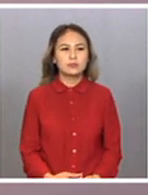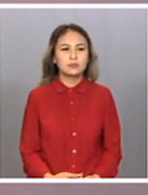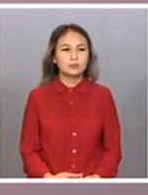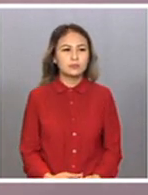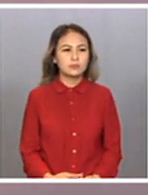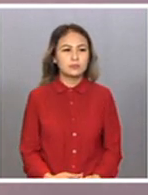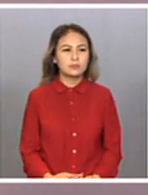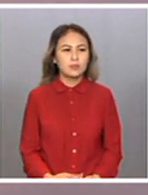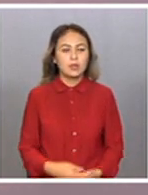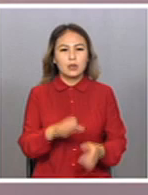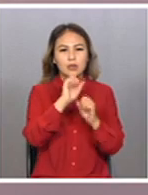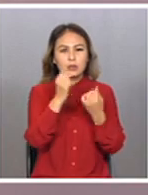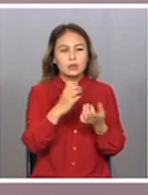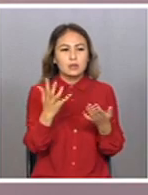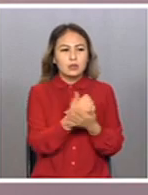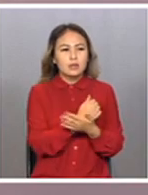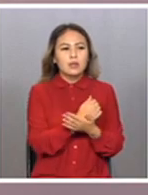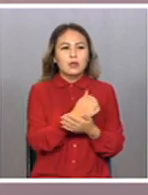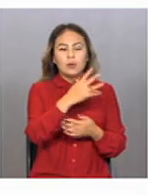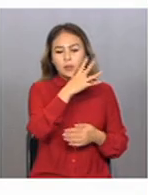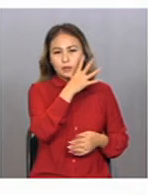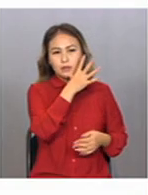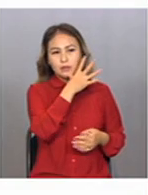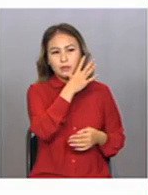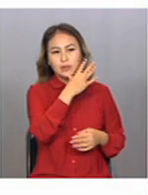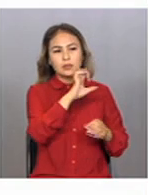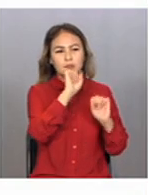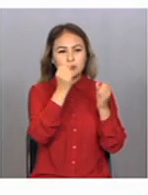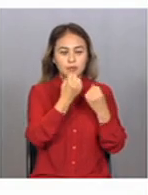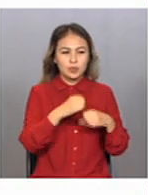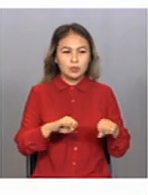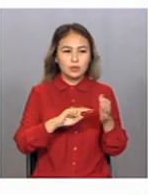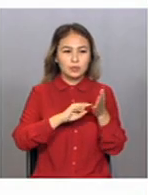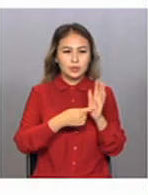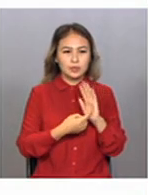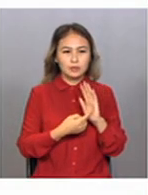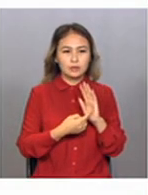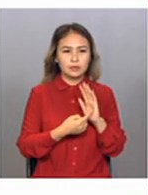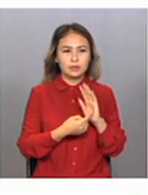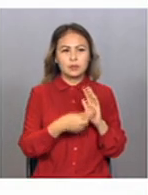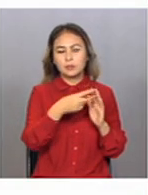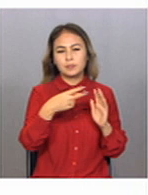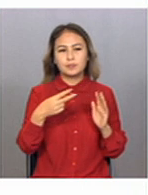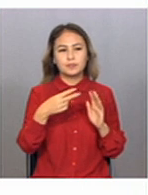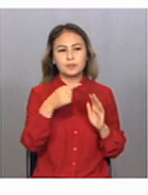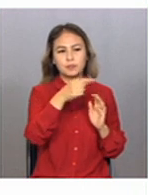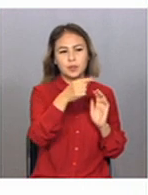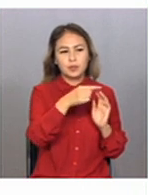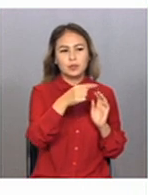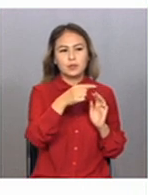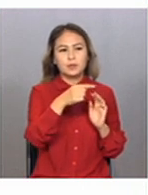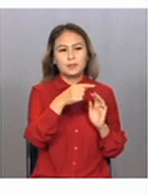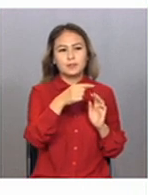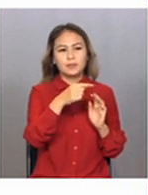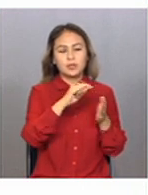табу үшін уақытты жылдамдыққа көбейттік. 1000 мен 20-ның